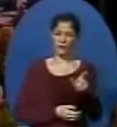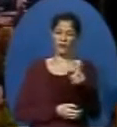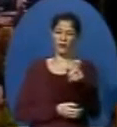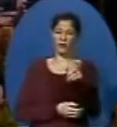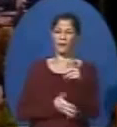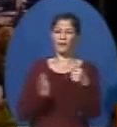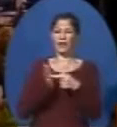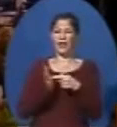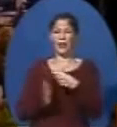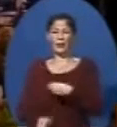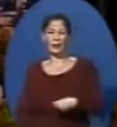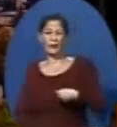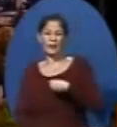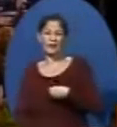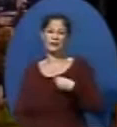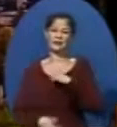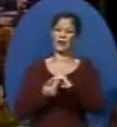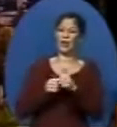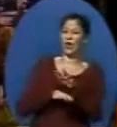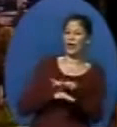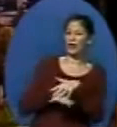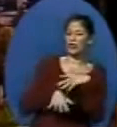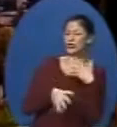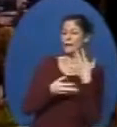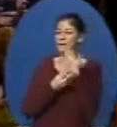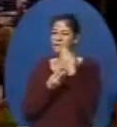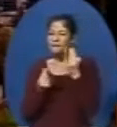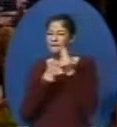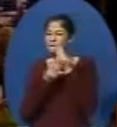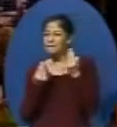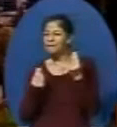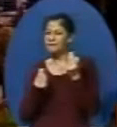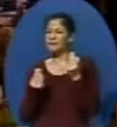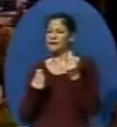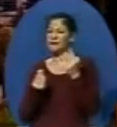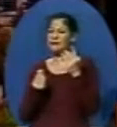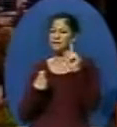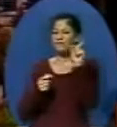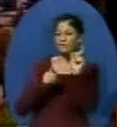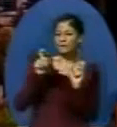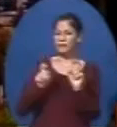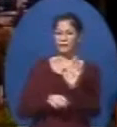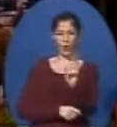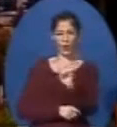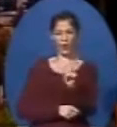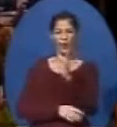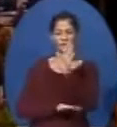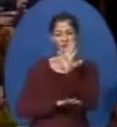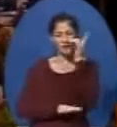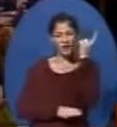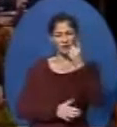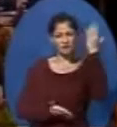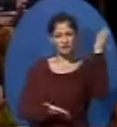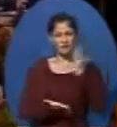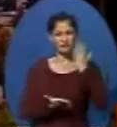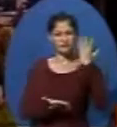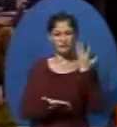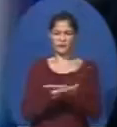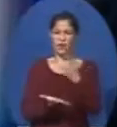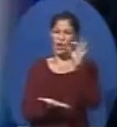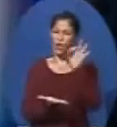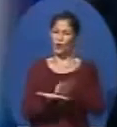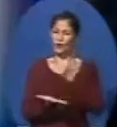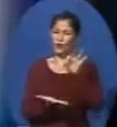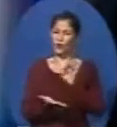סמך אינטואיציה, על סמך הרגשה, על סמך סברות, אלא אבל גם השופט במחוזי